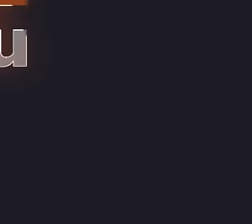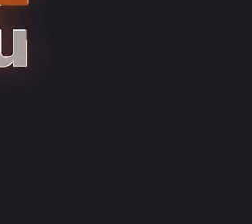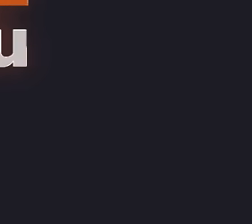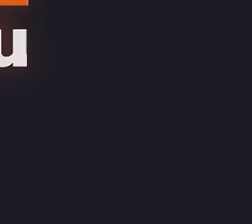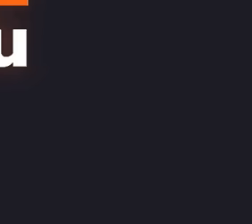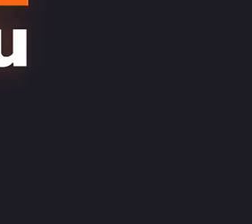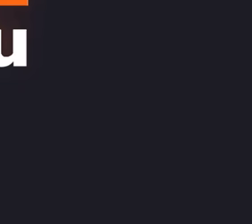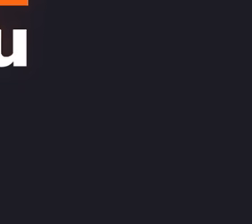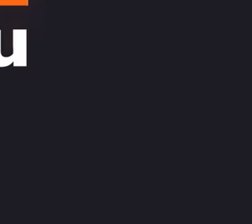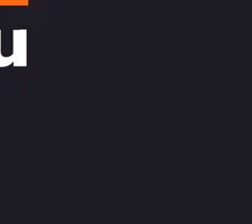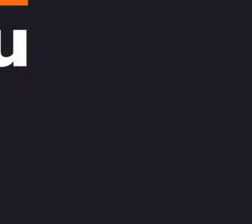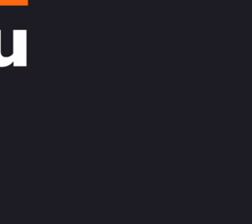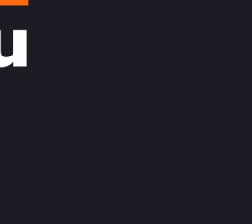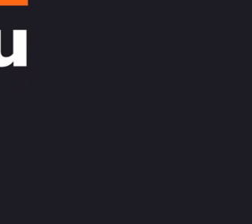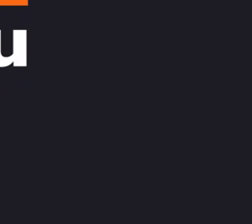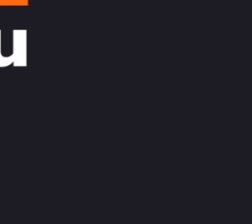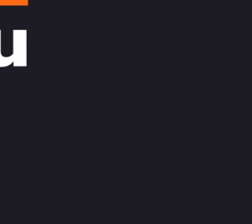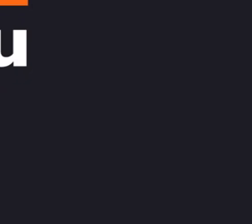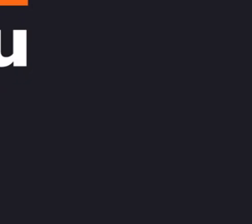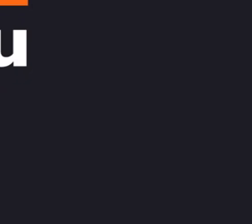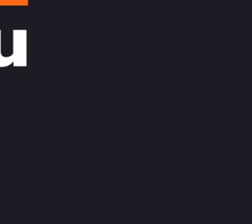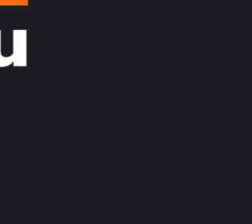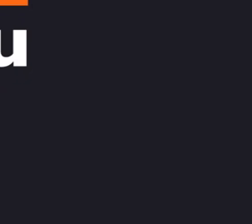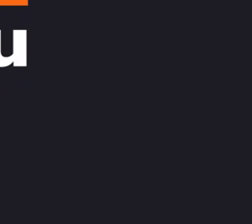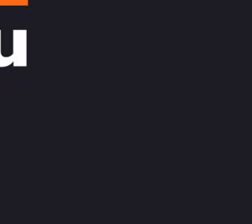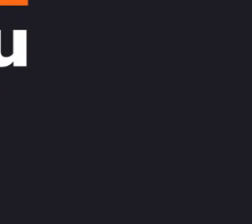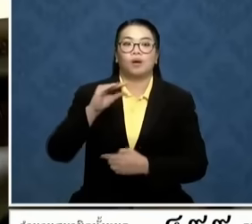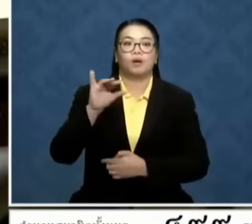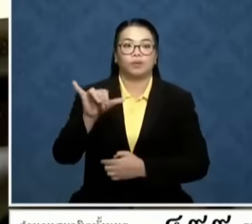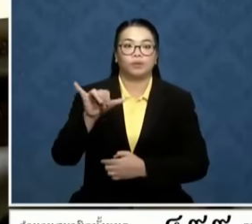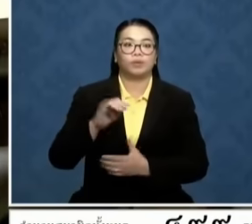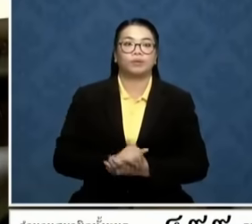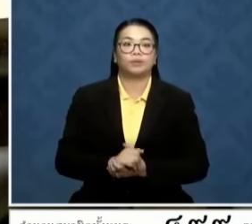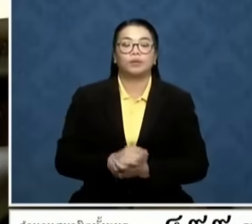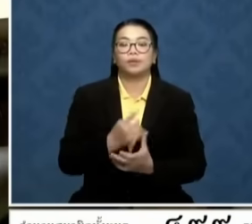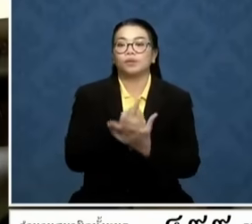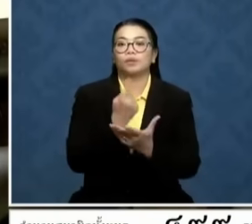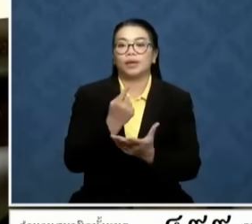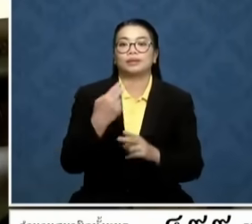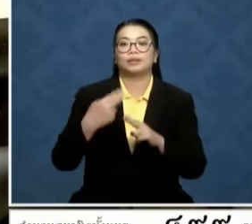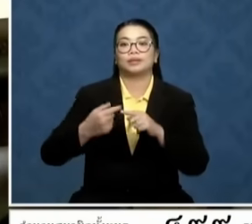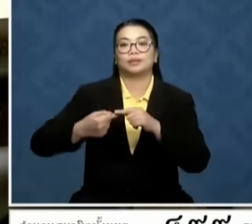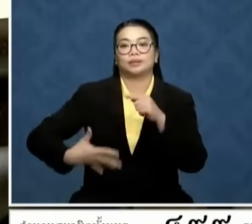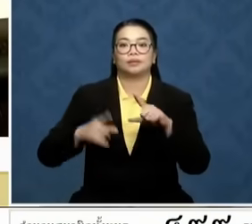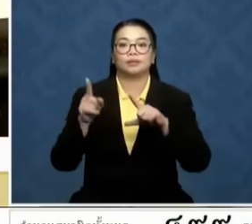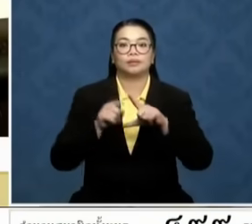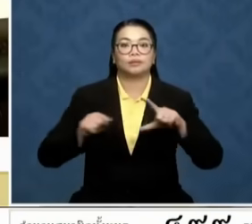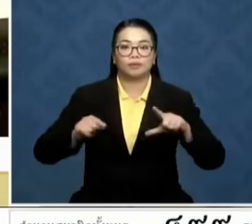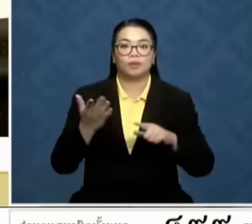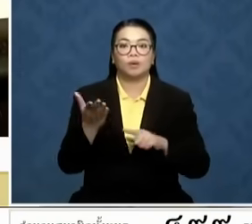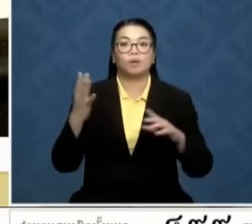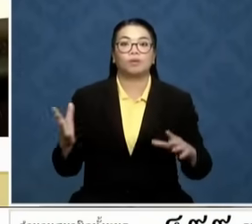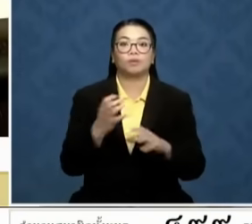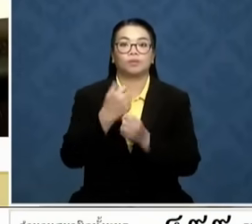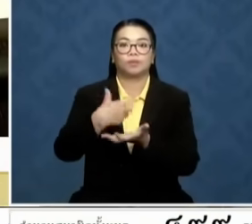เป็นท่านประธานสภาผู้แทนราษฎรที่เคารพครับกระผมวาโยอัศรุ่งเรืองสมาชิกสภาผู้แทนราษฎรแบบบัญชีรายชื่อพรรคก้าไกลครับท่านประธาน